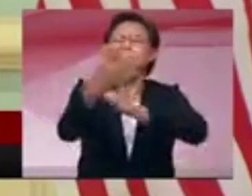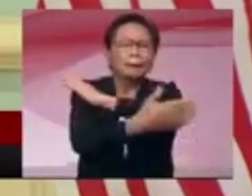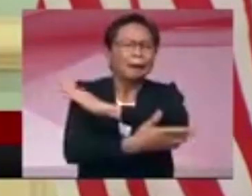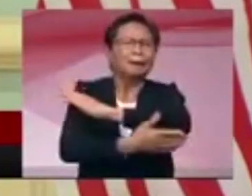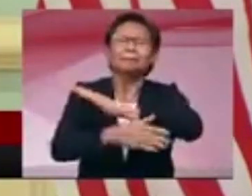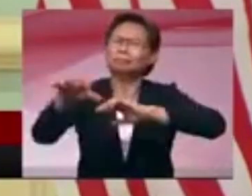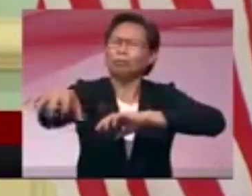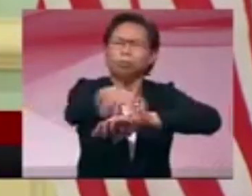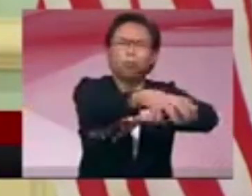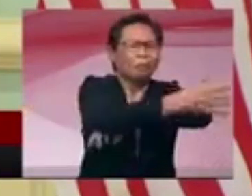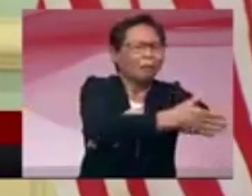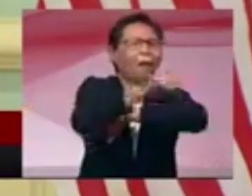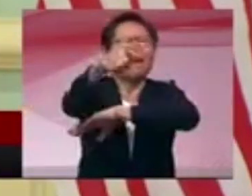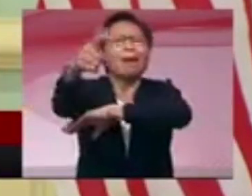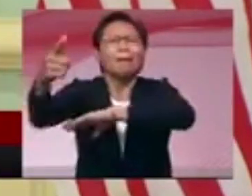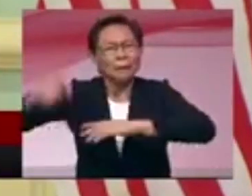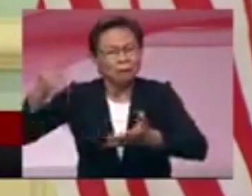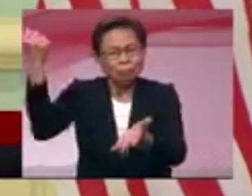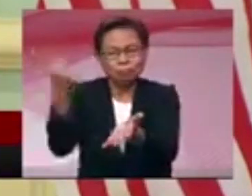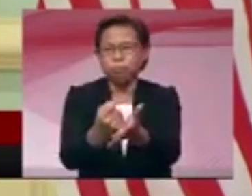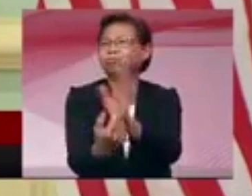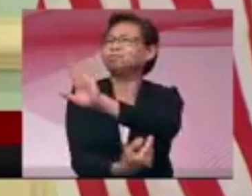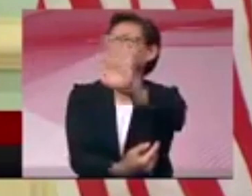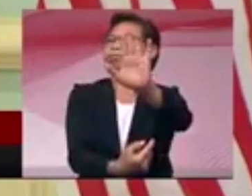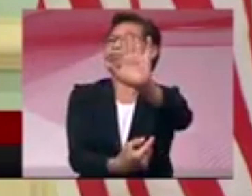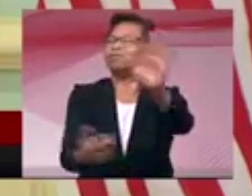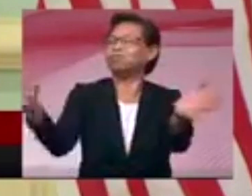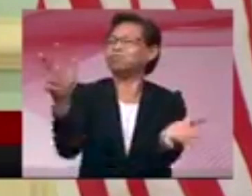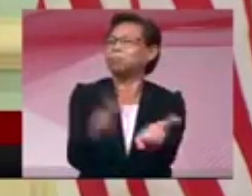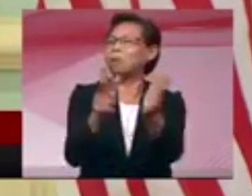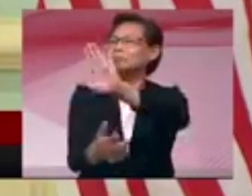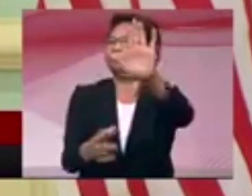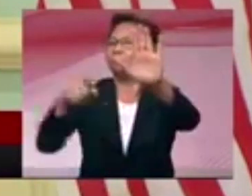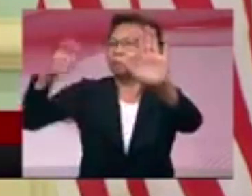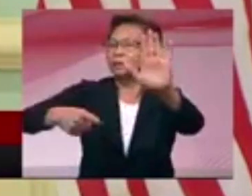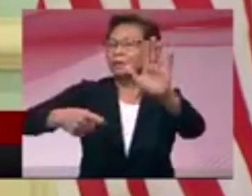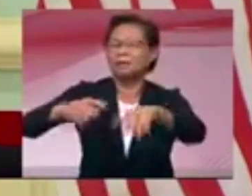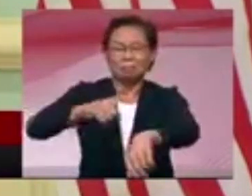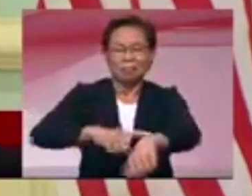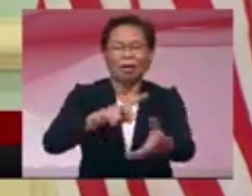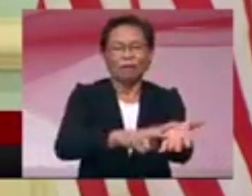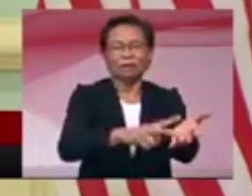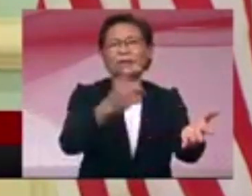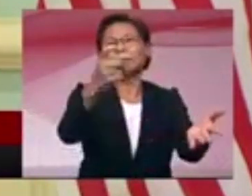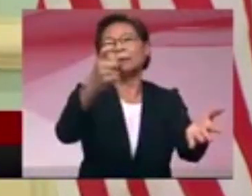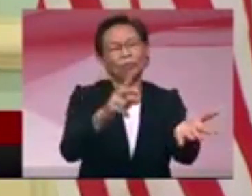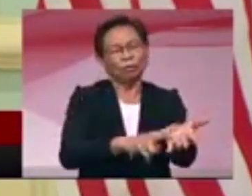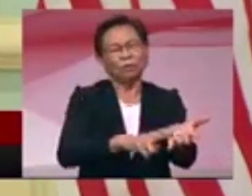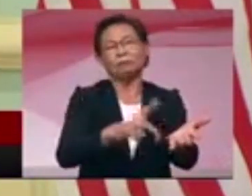sekali mesti mempunyai dokumen perjalanan yang sah. Yang tamat visa pun, kalau tamat